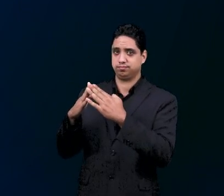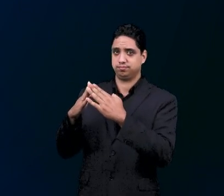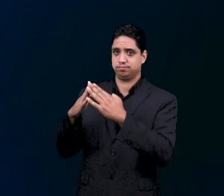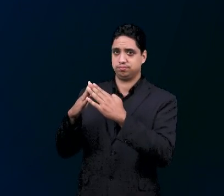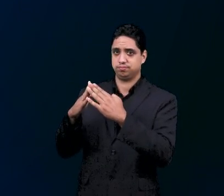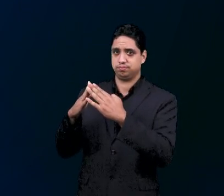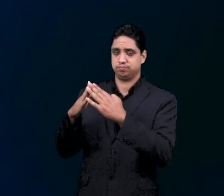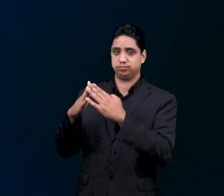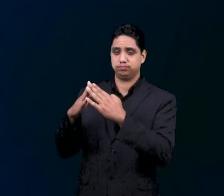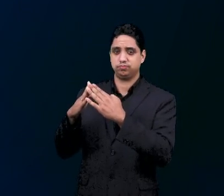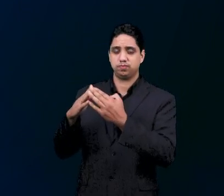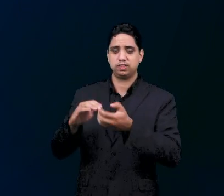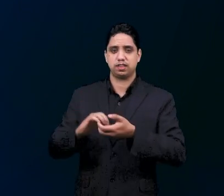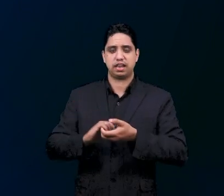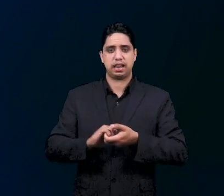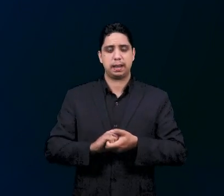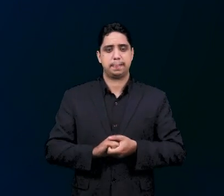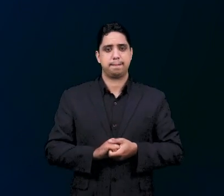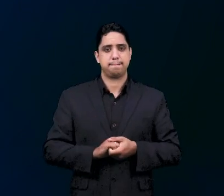ta maison.